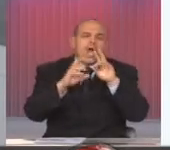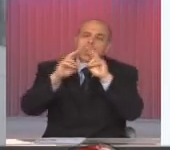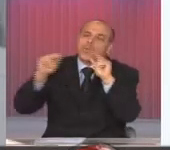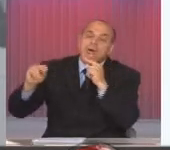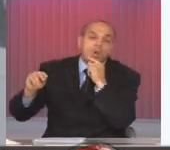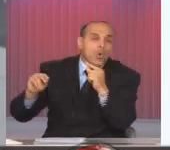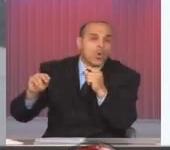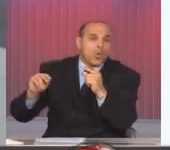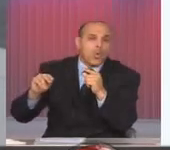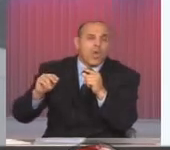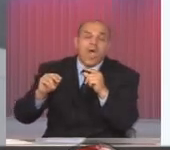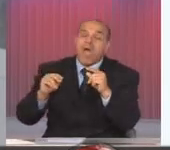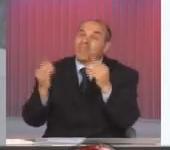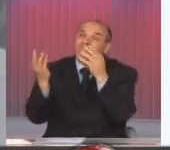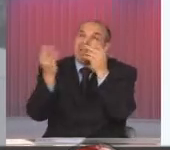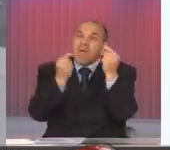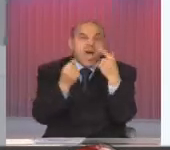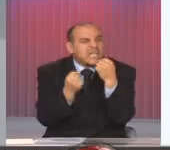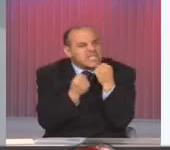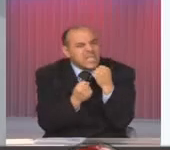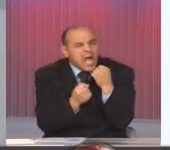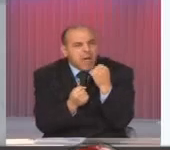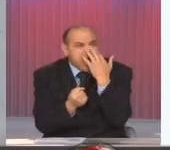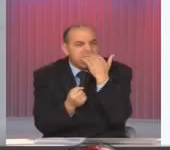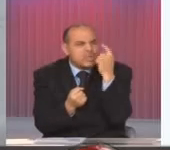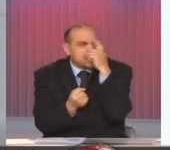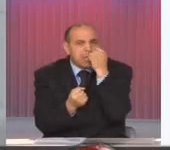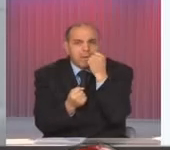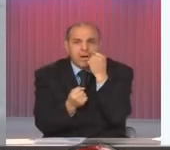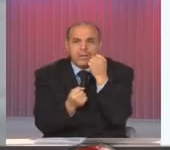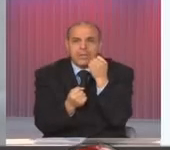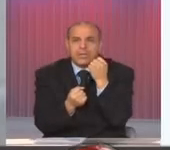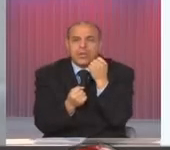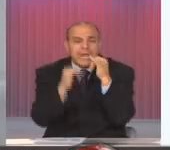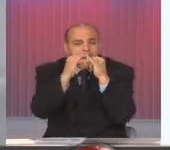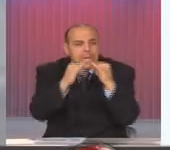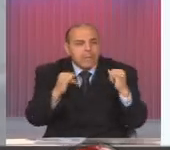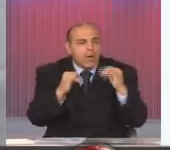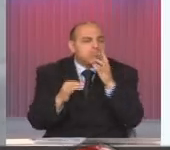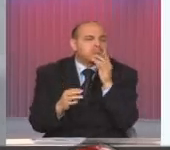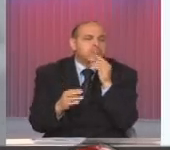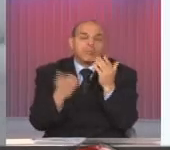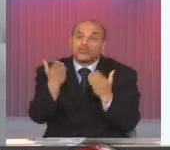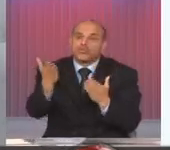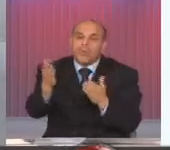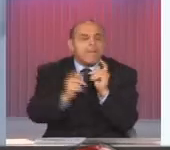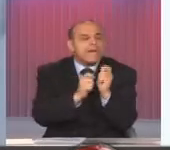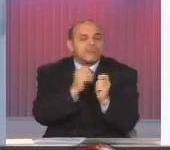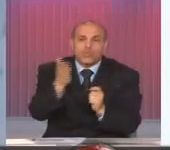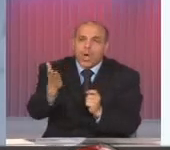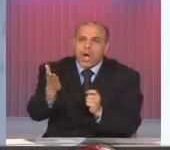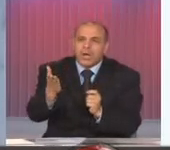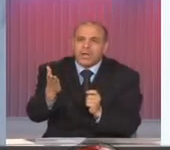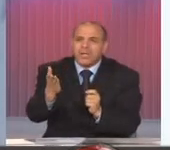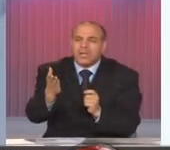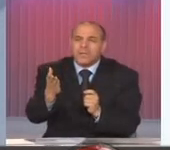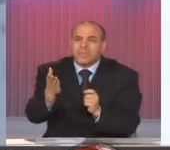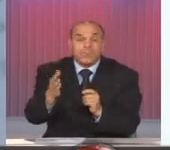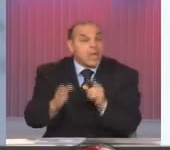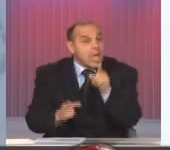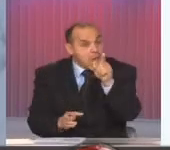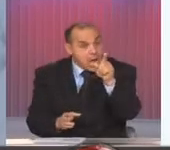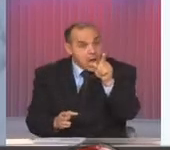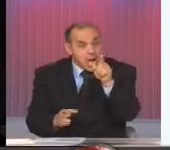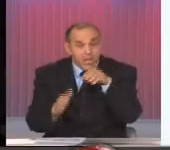كارثة طبيعية زادت من معاناتهم بعد أن عجزت هذه الخيام والملاجئ المؤقتة على احتوائهم في